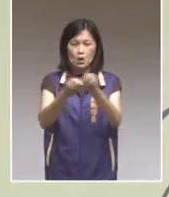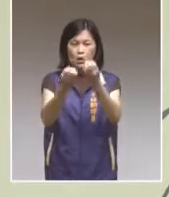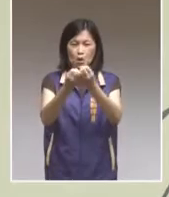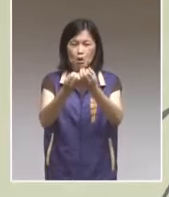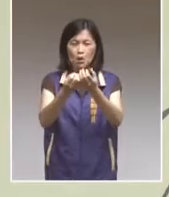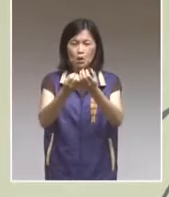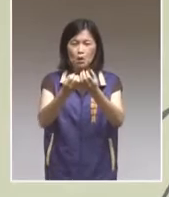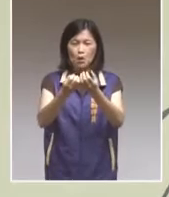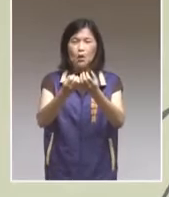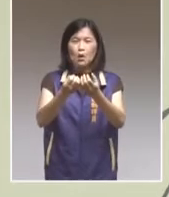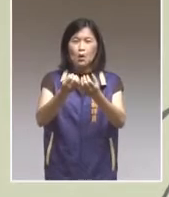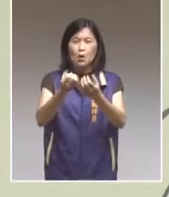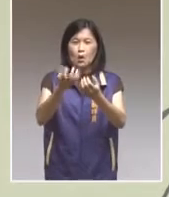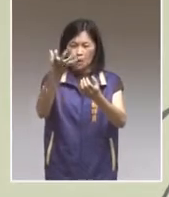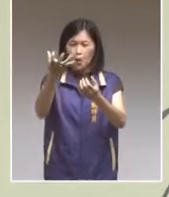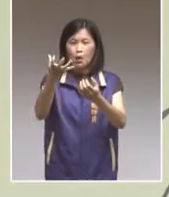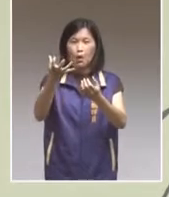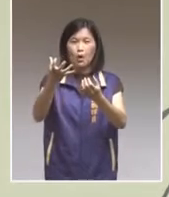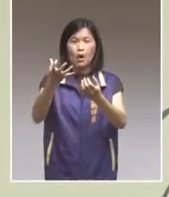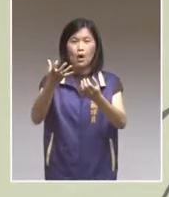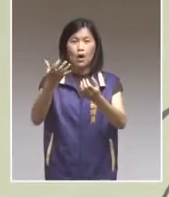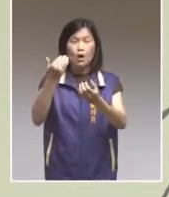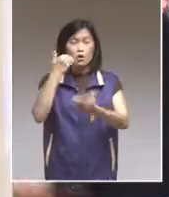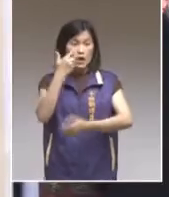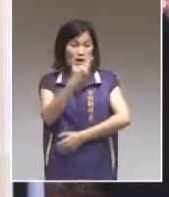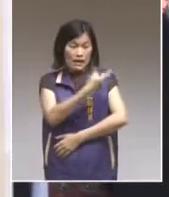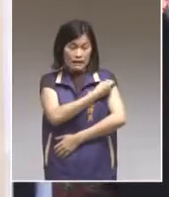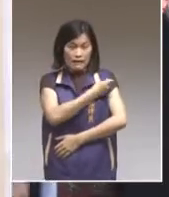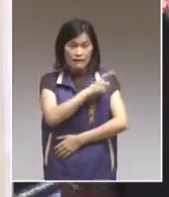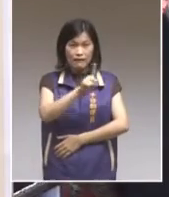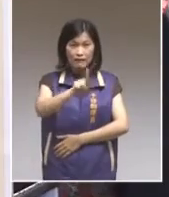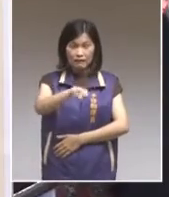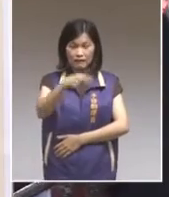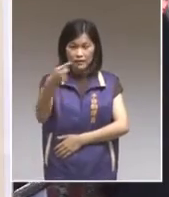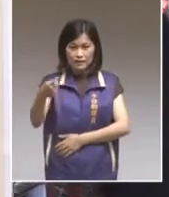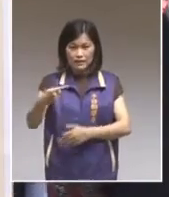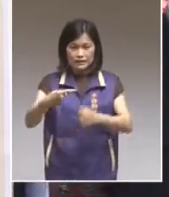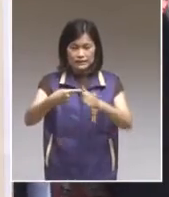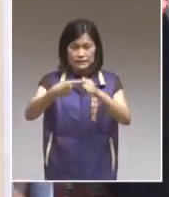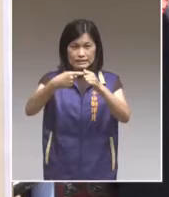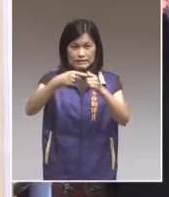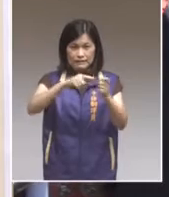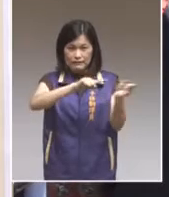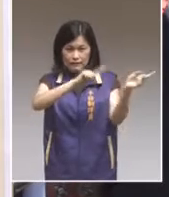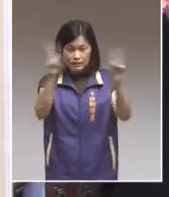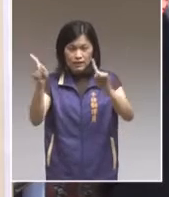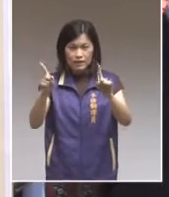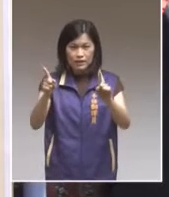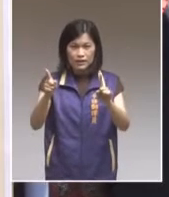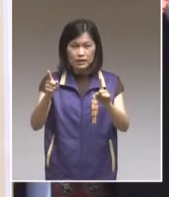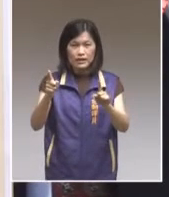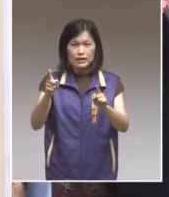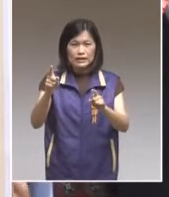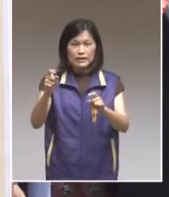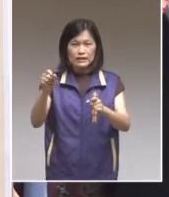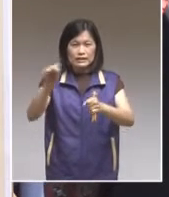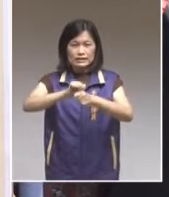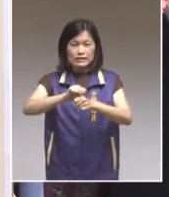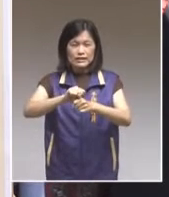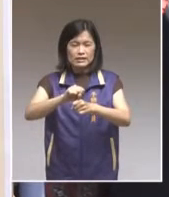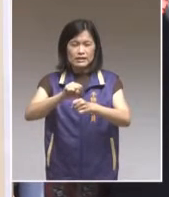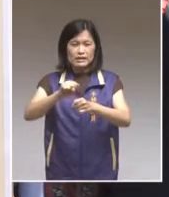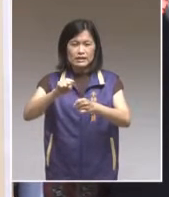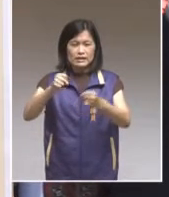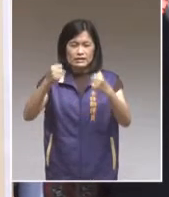们疫苗接种之后特别要注意第一天要加强止血，不要去揉